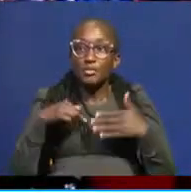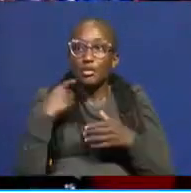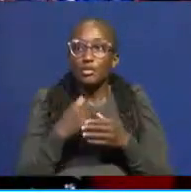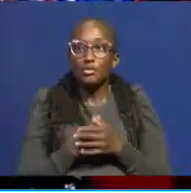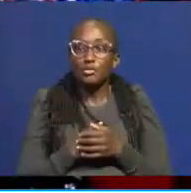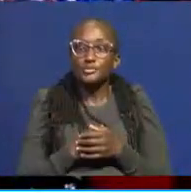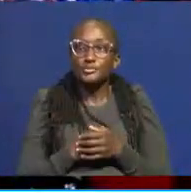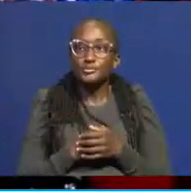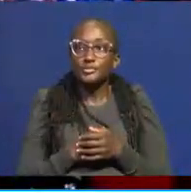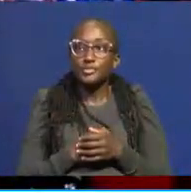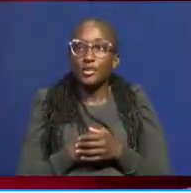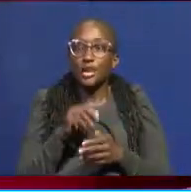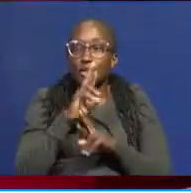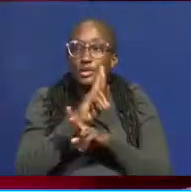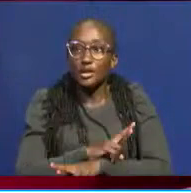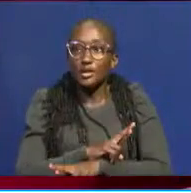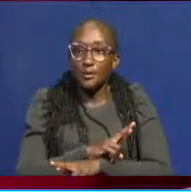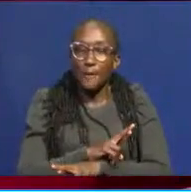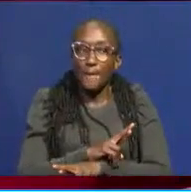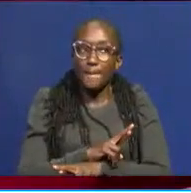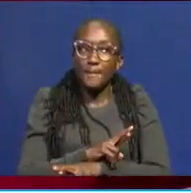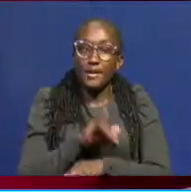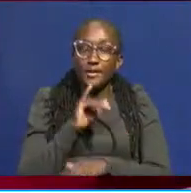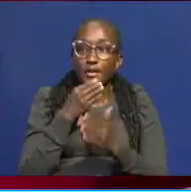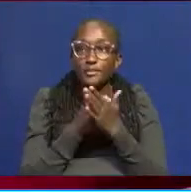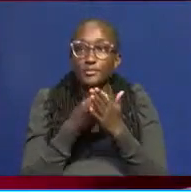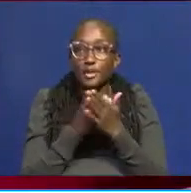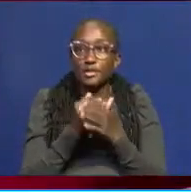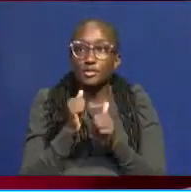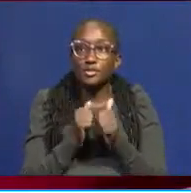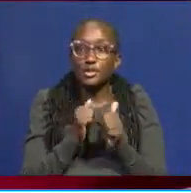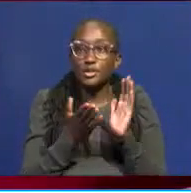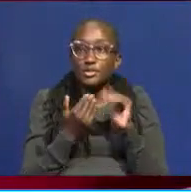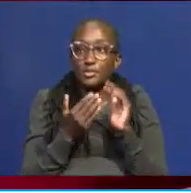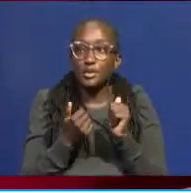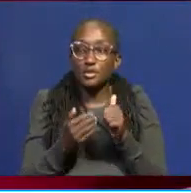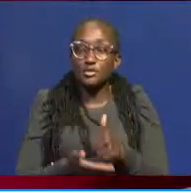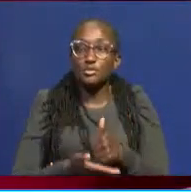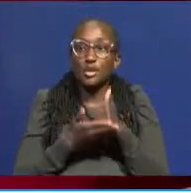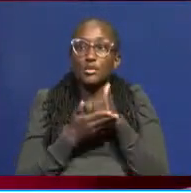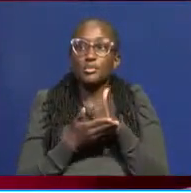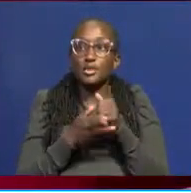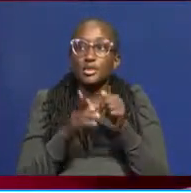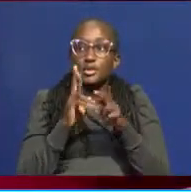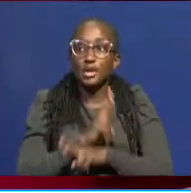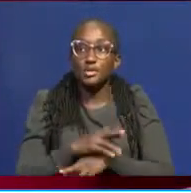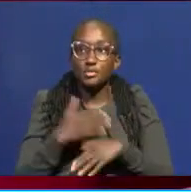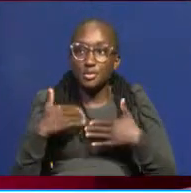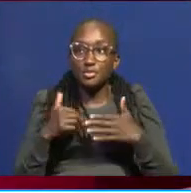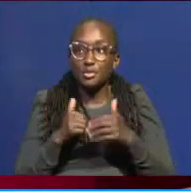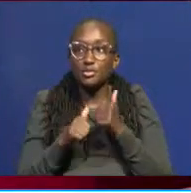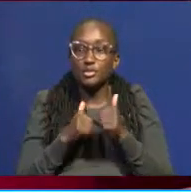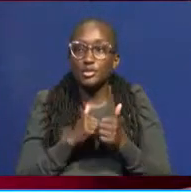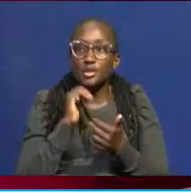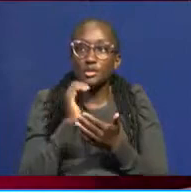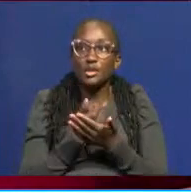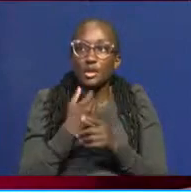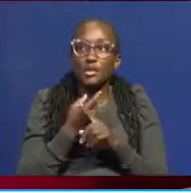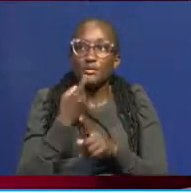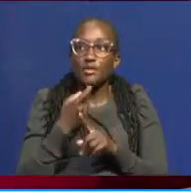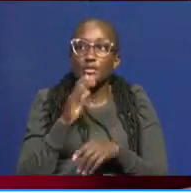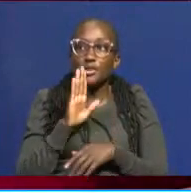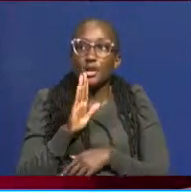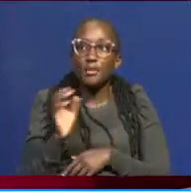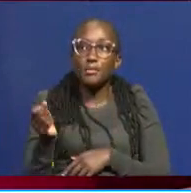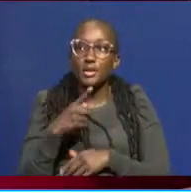wanaokwenda katika retirement, hizi pesa ambazo zinatakana ziwasaidie, ambazo zinakatwa kutoka kwa